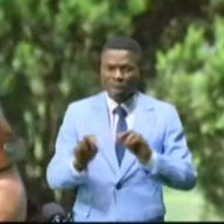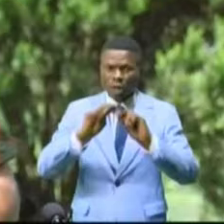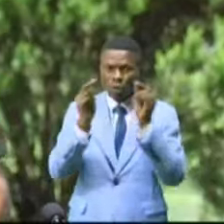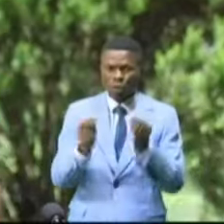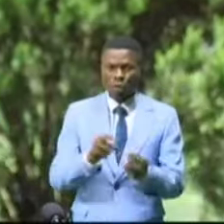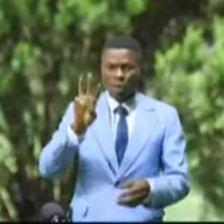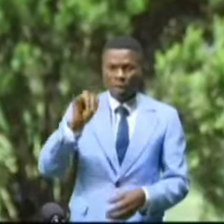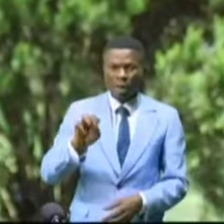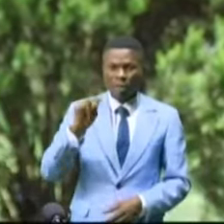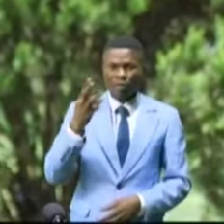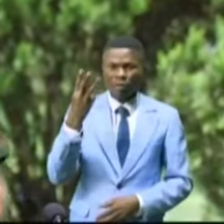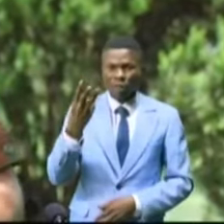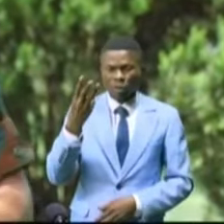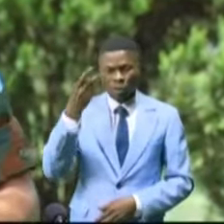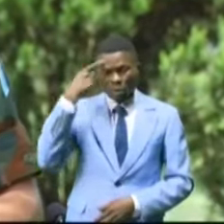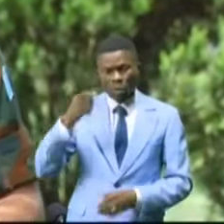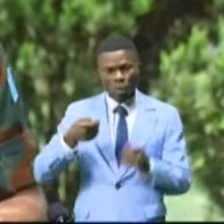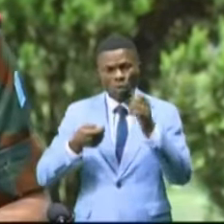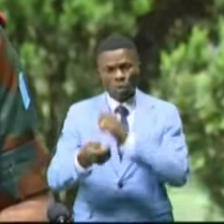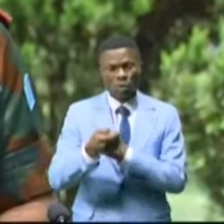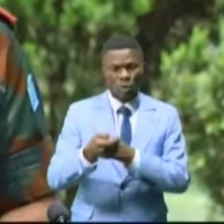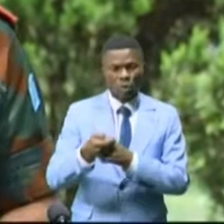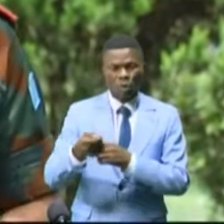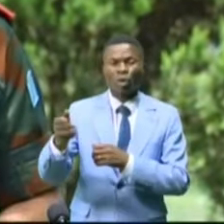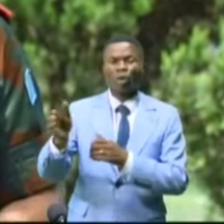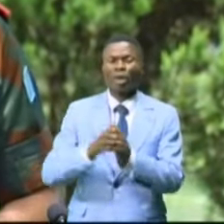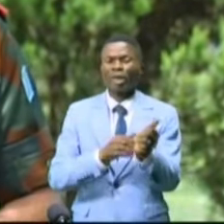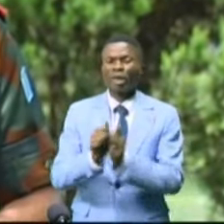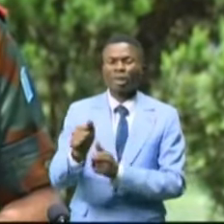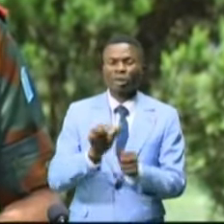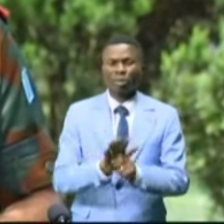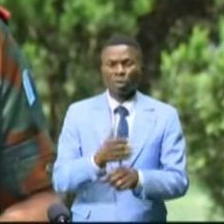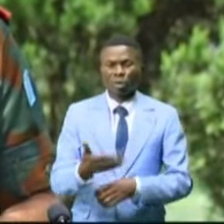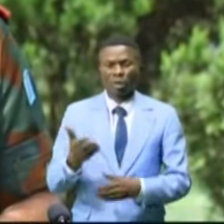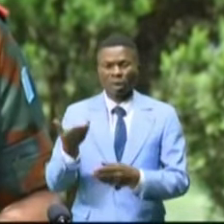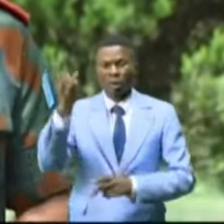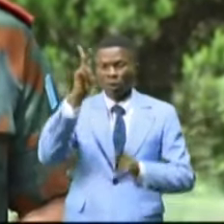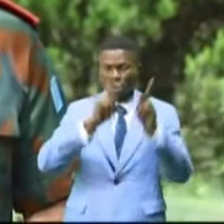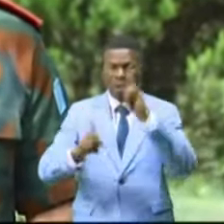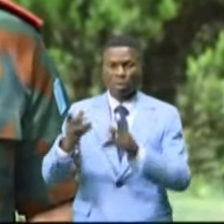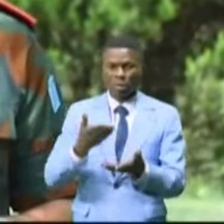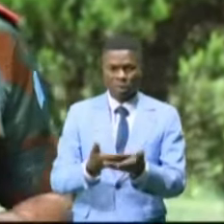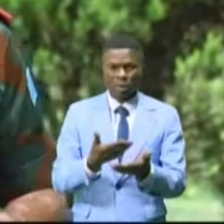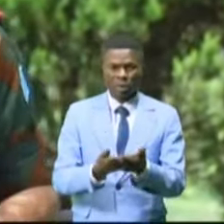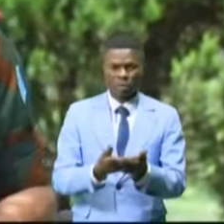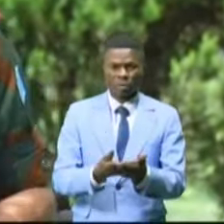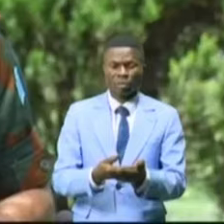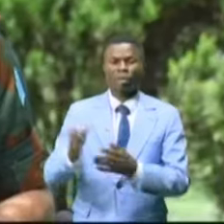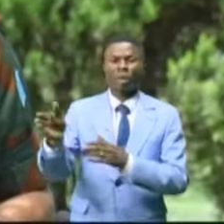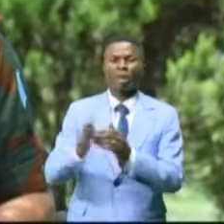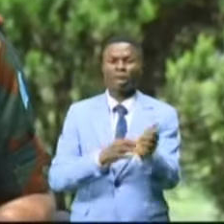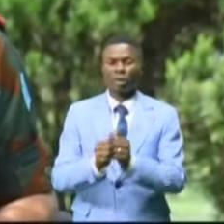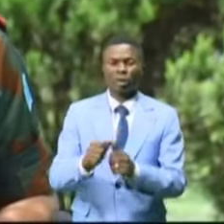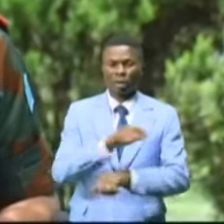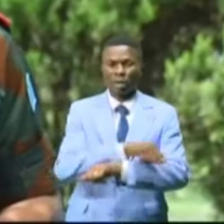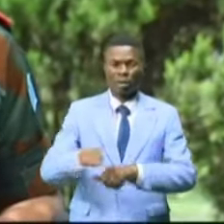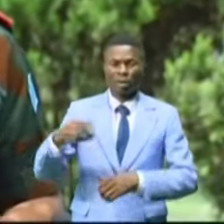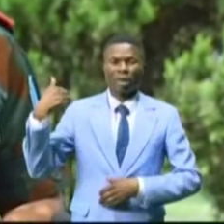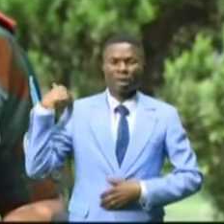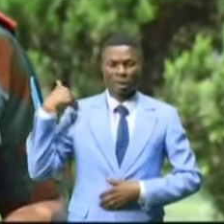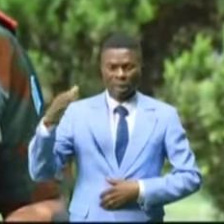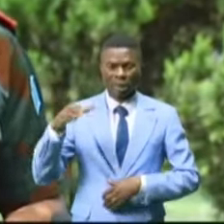semer la mort et la désolation dans la population et déstabiliser les institutions